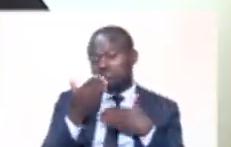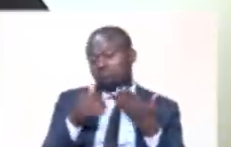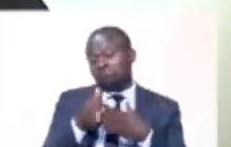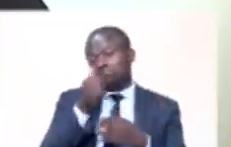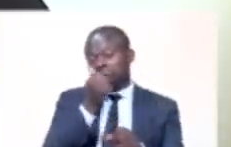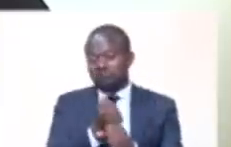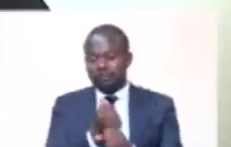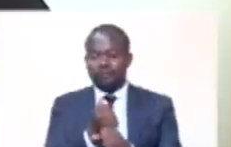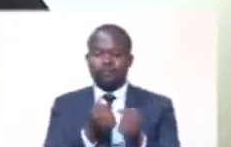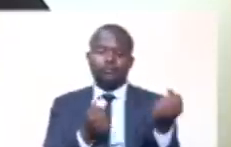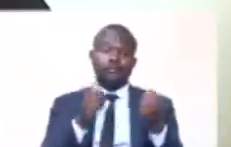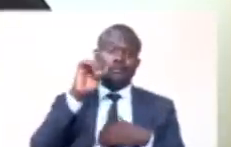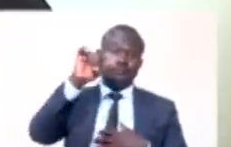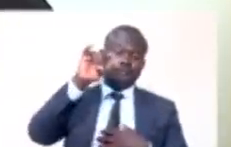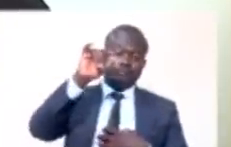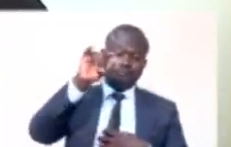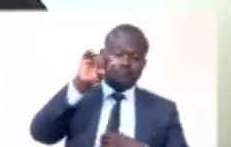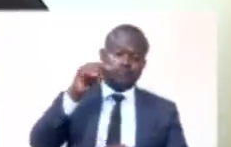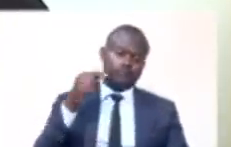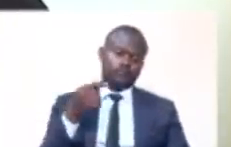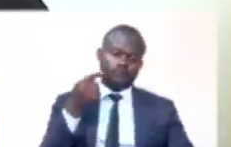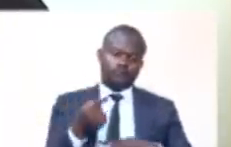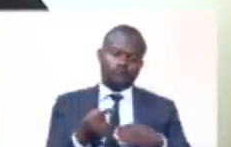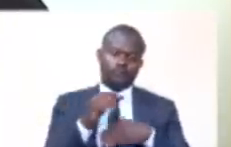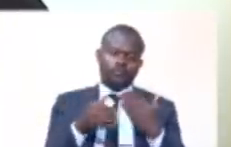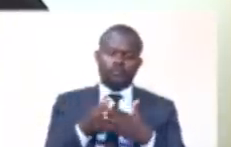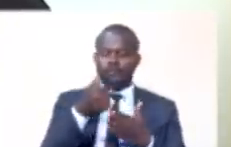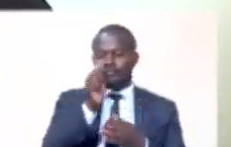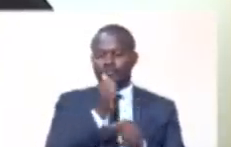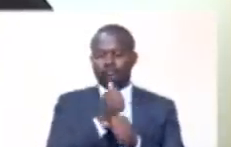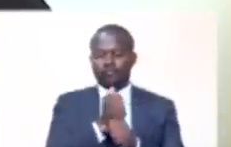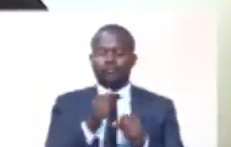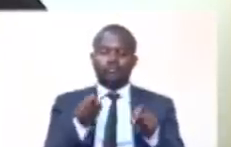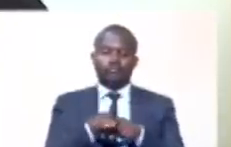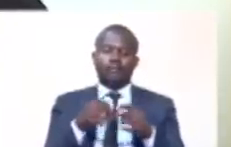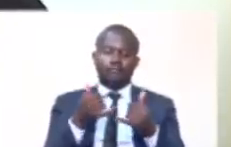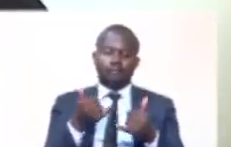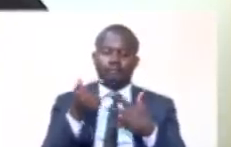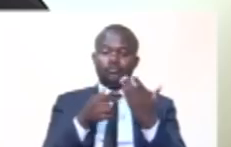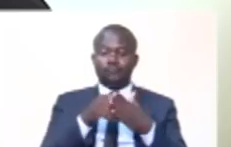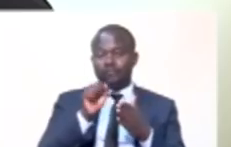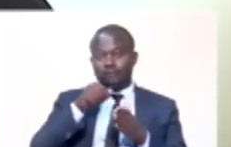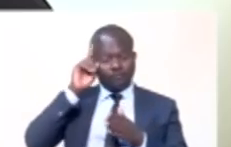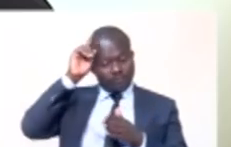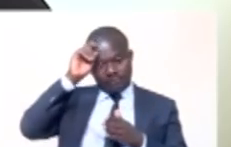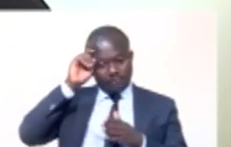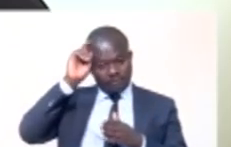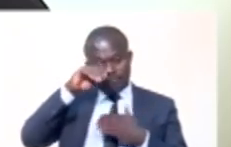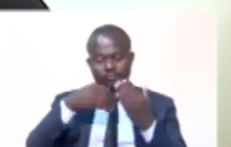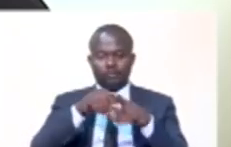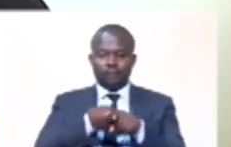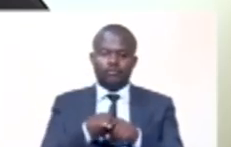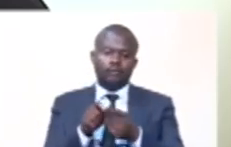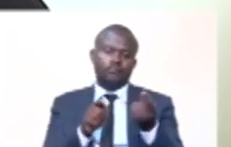hakora indege zitwara imizigo ibyo byo nibyo byagiye bikorwa n'ubungu icyo kintu gishobora kuba cyatekerezwaho nk'izitwara imizigo